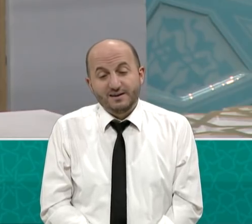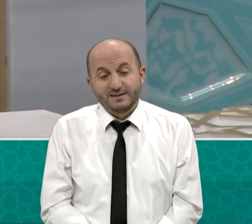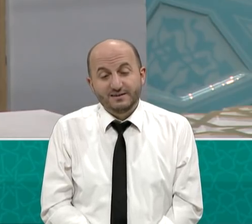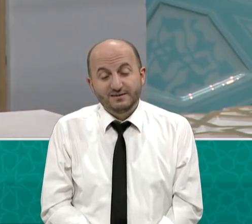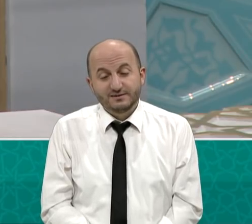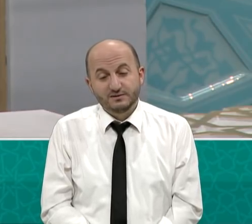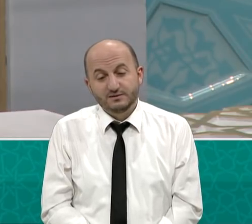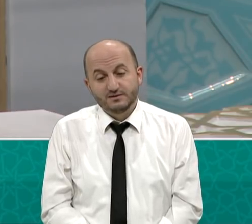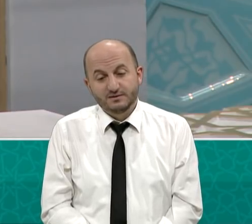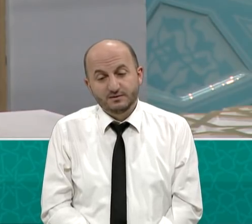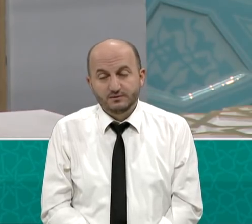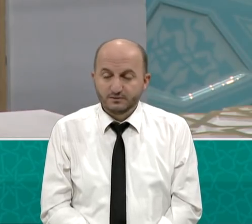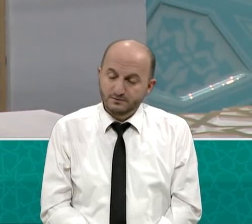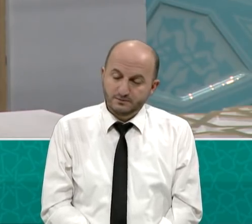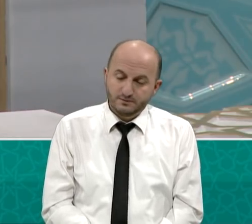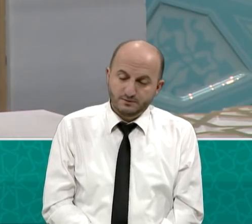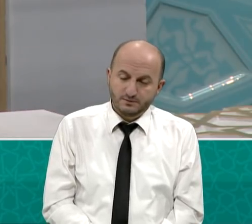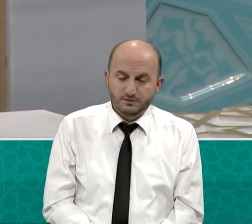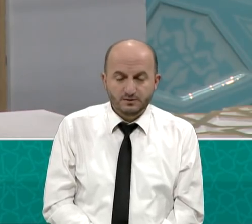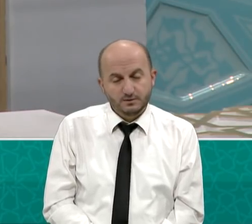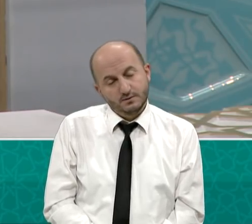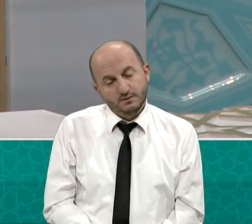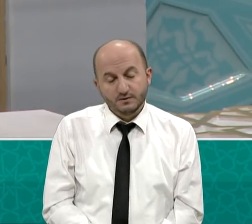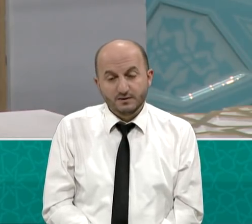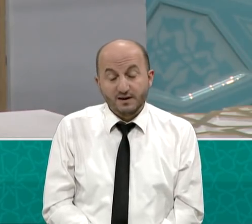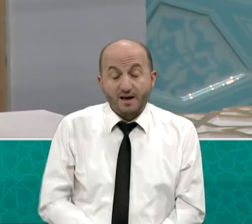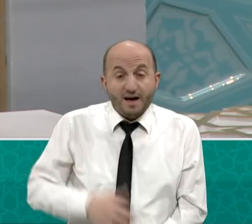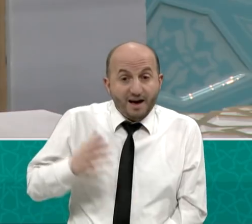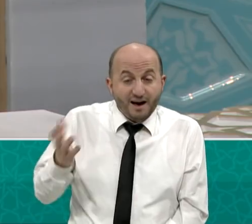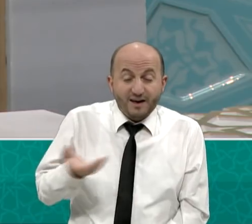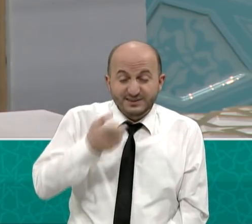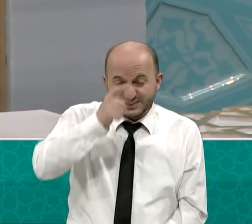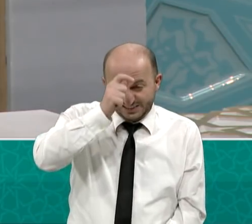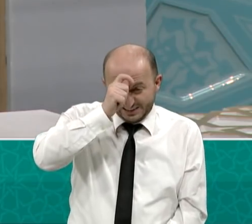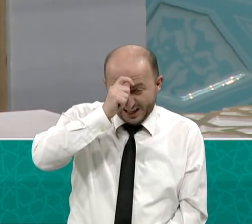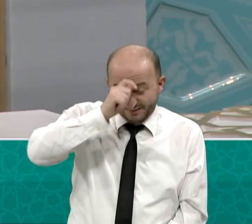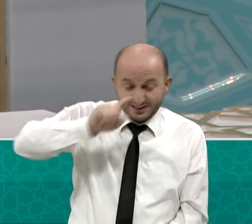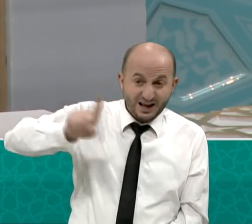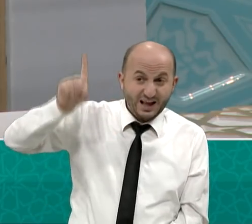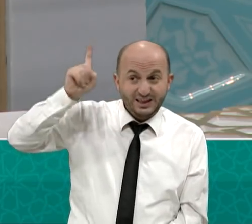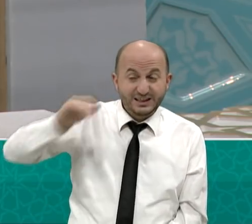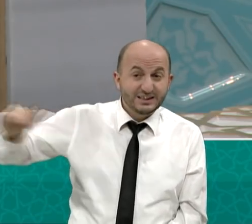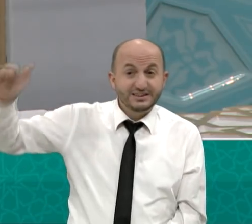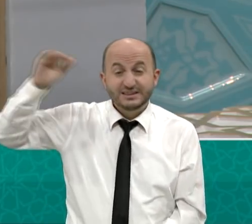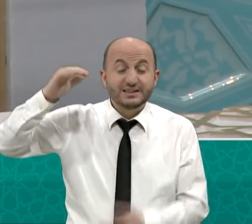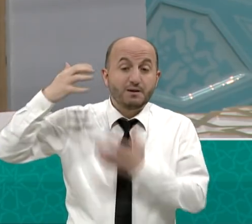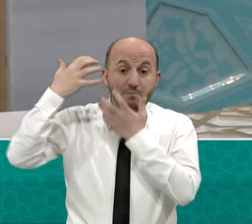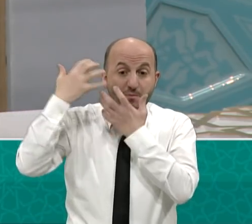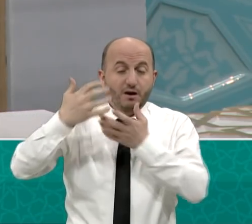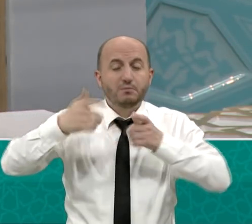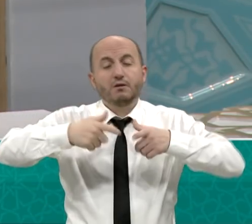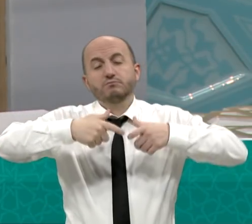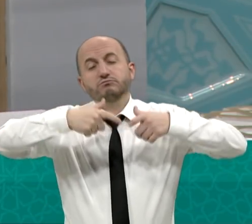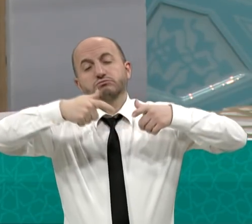لَوْ يَعْلَمُ الْكَافِرُ مَا عِنْدَ اللّٰهِ مِنَ الرَّحْمَةِ. Eğer kafir Allah'ın katındaki merhametin genişliğini